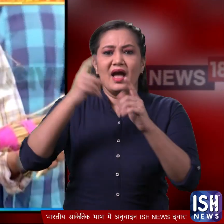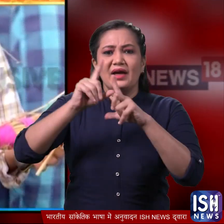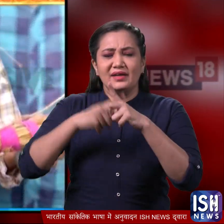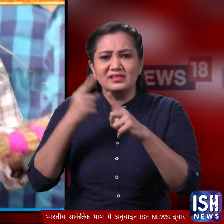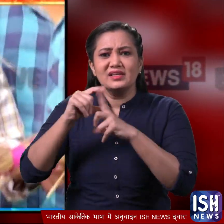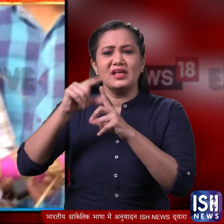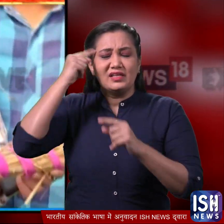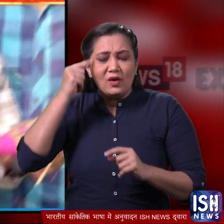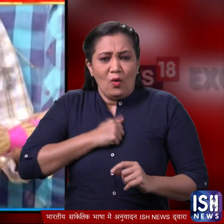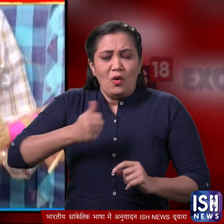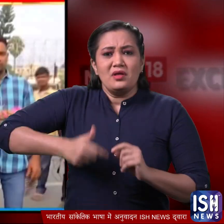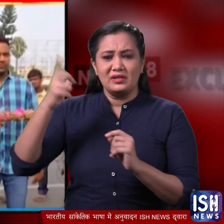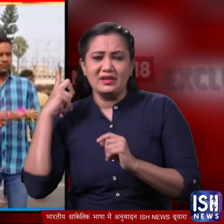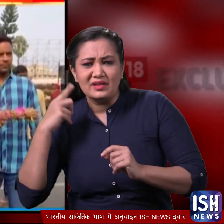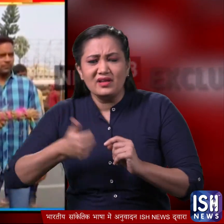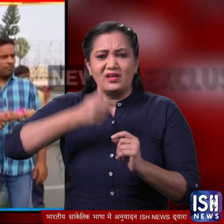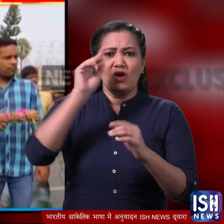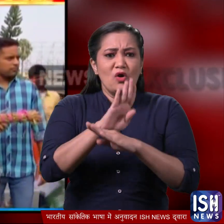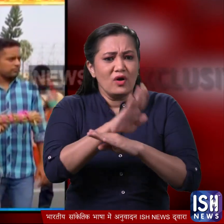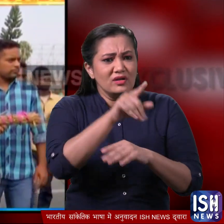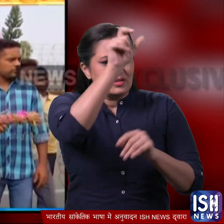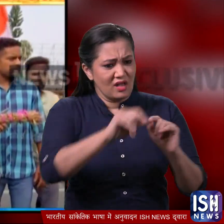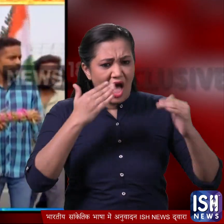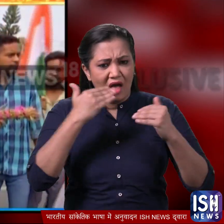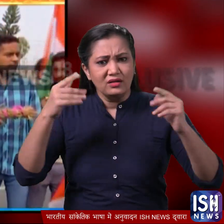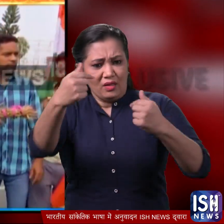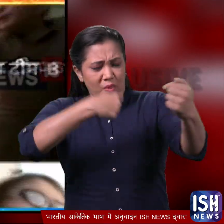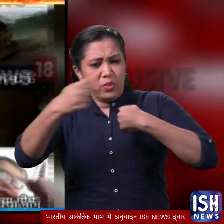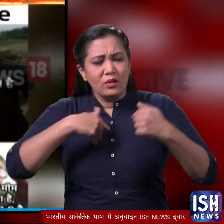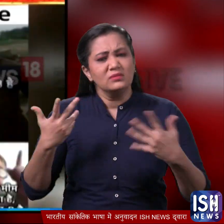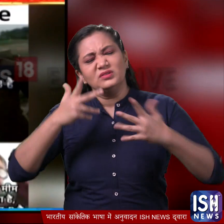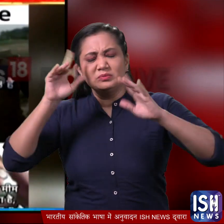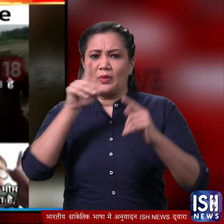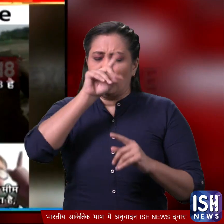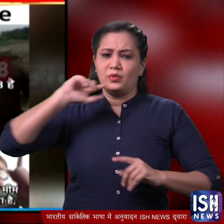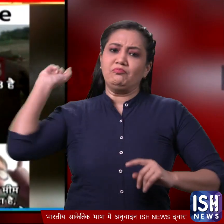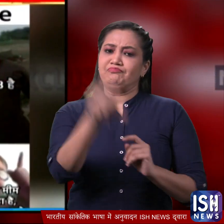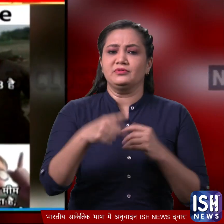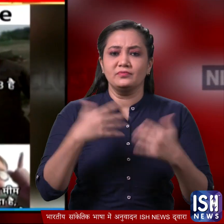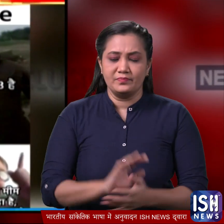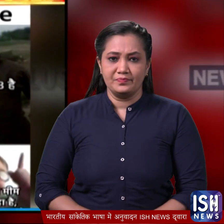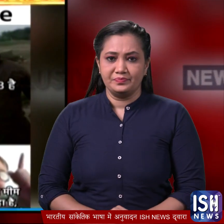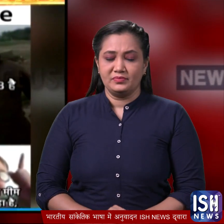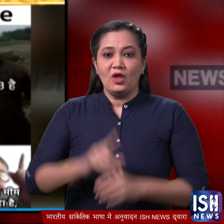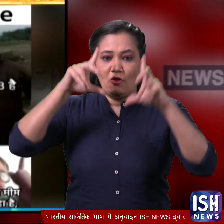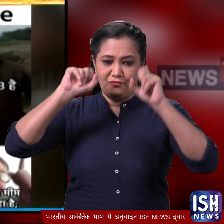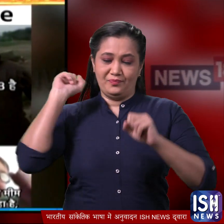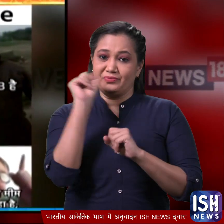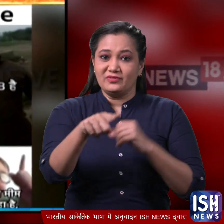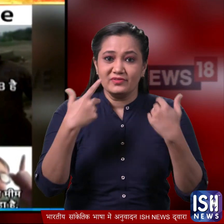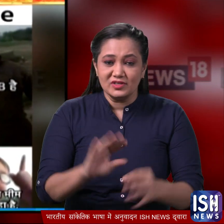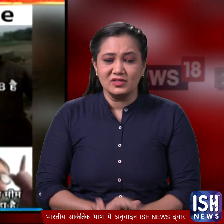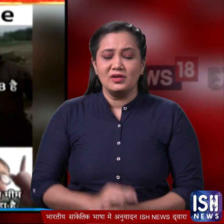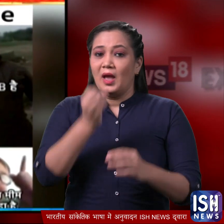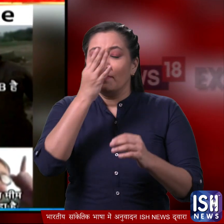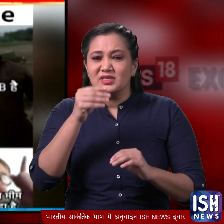लेकिन आरजेडी को अपने सबसे बड़े नेता के लिए कांग्रेस का ऐसा रवैया नागवार गुजरा, जिसकी टीज ट्विटर पर दिखी। पार्टी ने एक तस्वीर